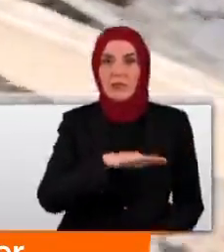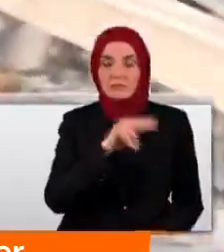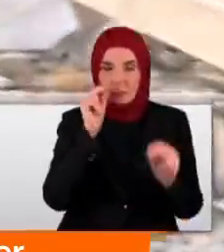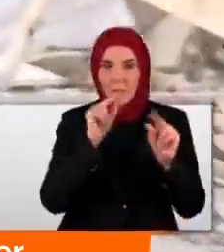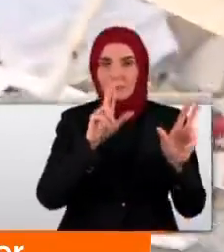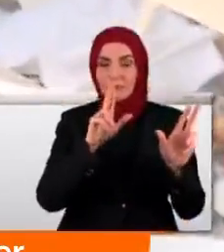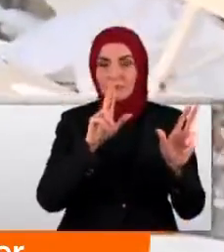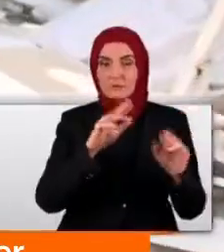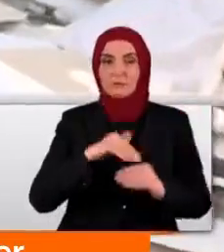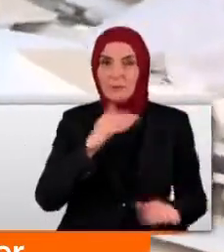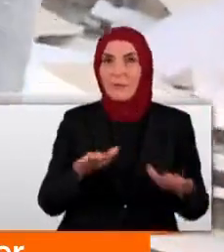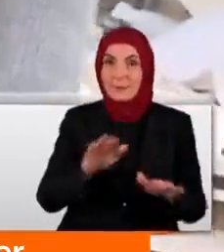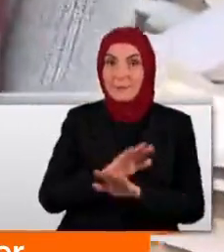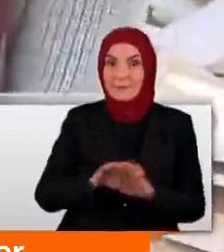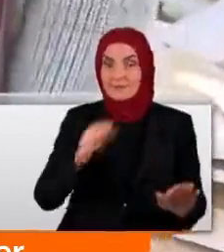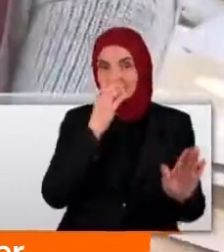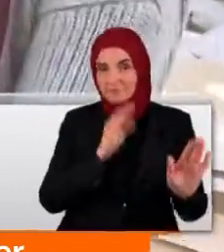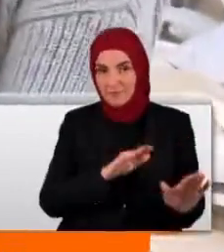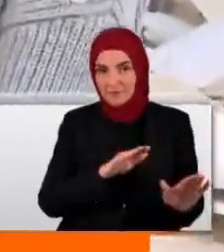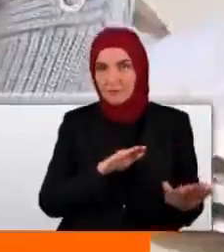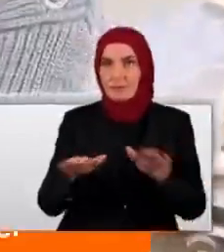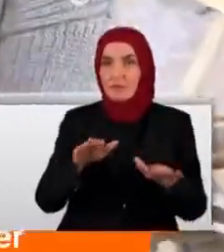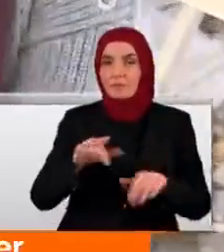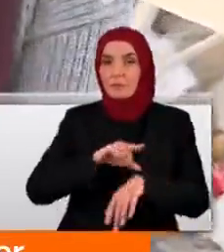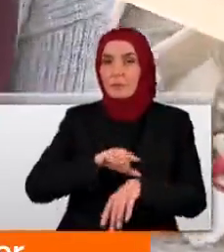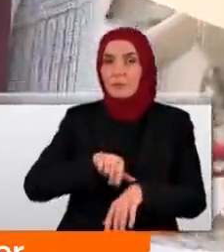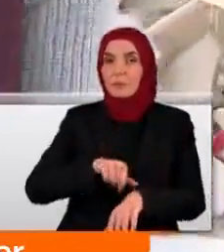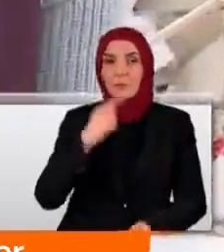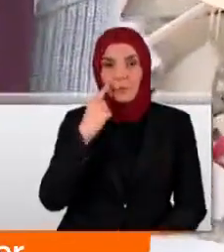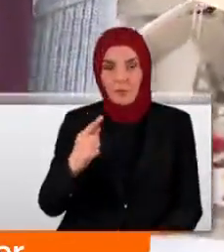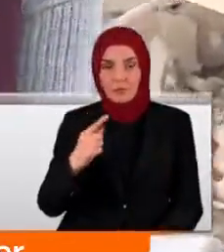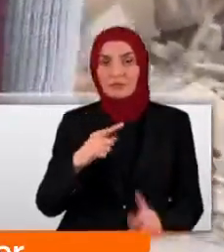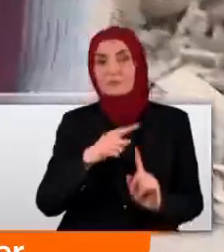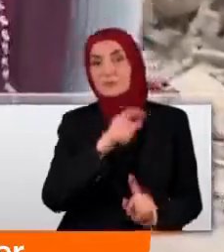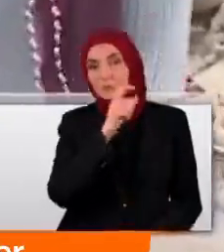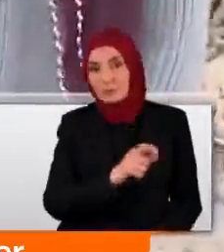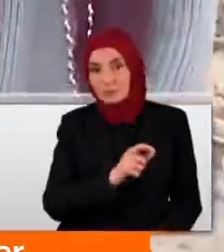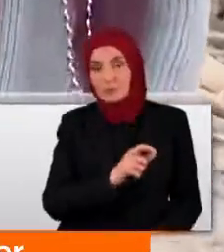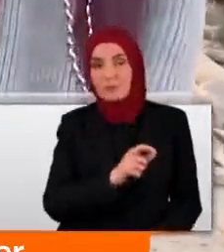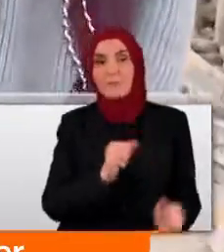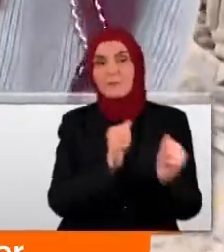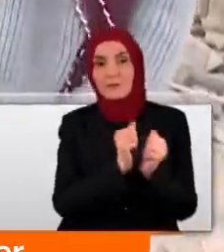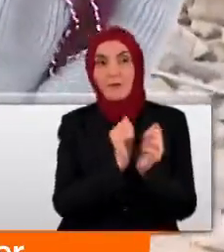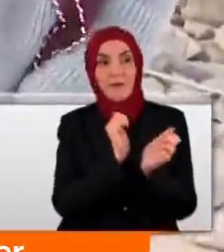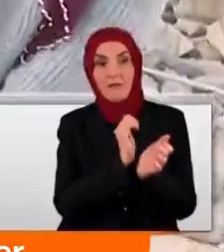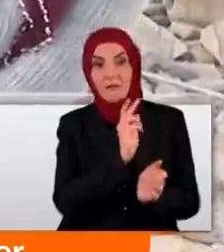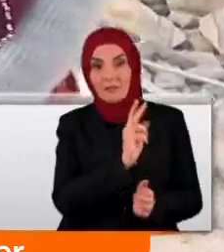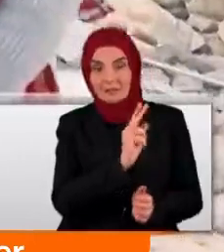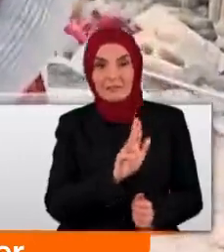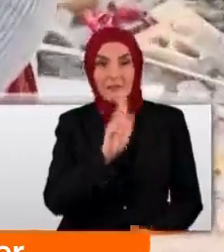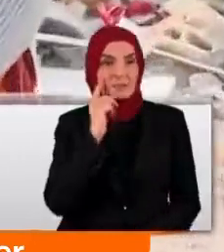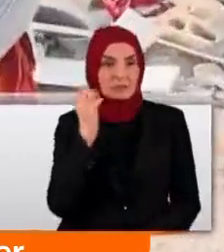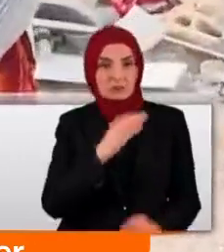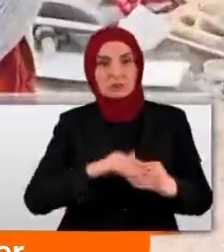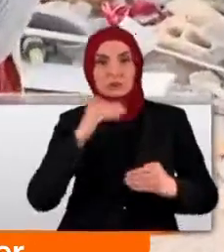depremin geçmesini bekledi. Ancak deprem uzun sürünce Tuğba ile birlikte ailesi 7 kişi dışarıya çıktı. Ve onlar dışarıya